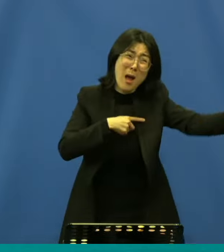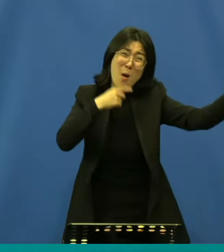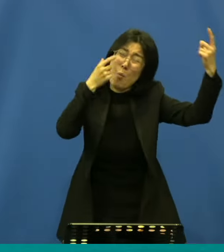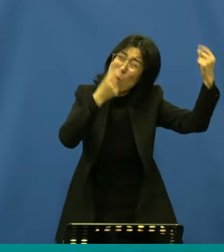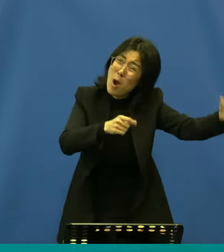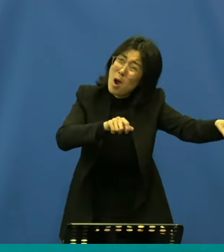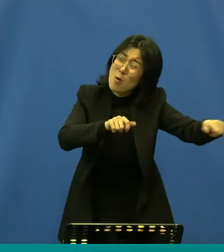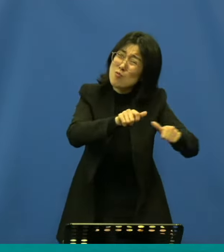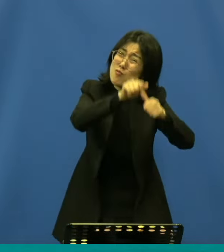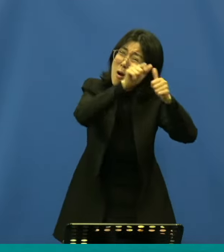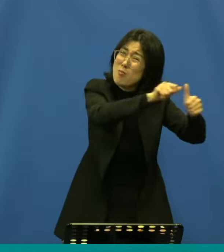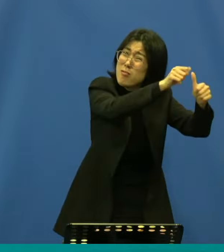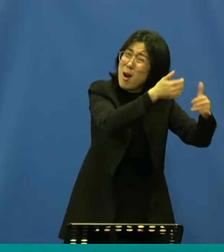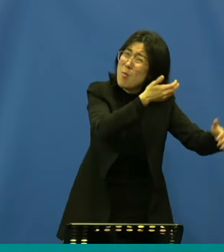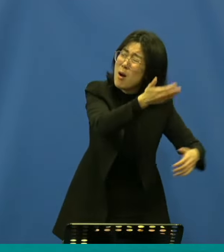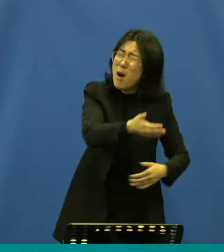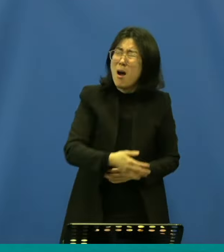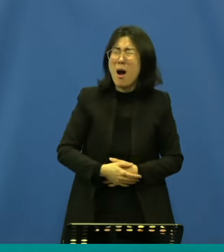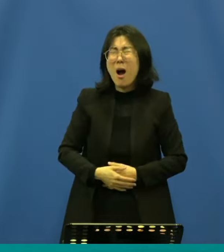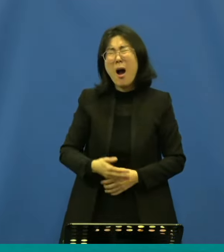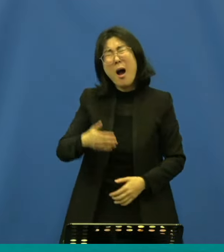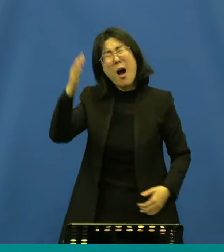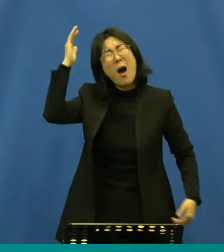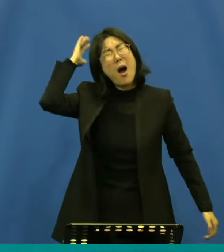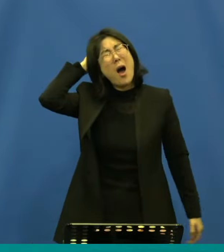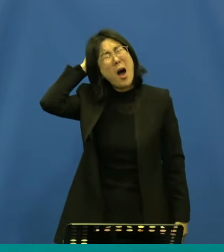이 질투에는 요나의 민족주의가 한몫을 합니다.